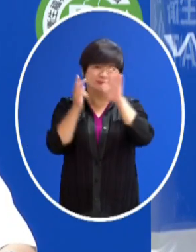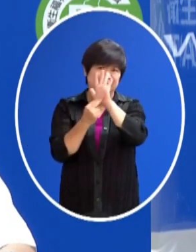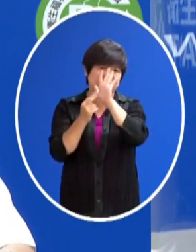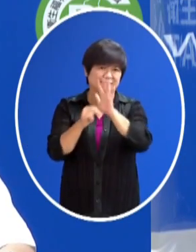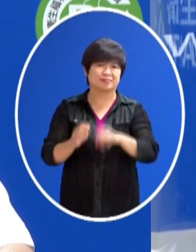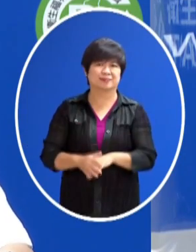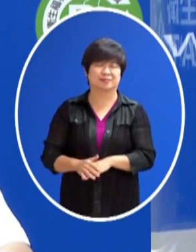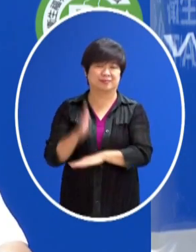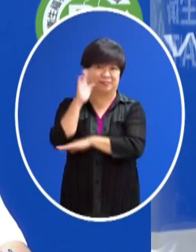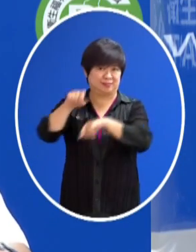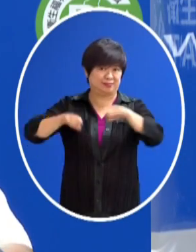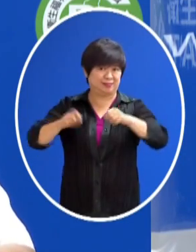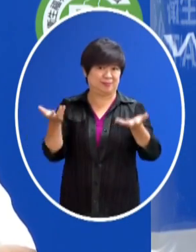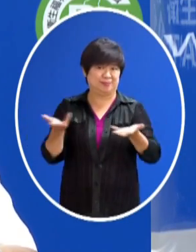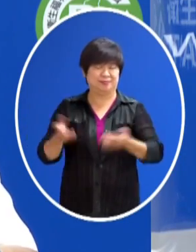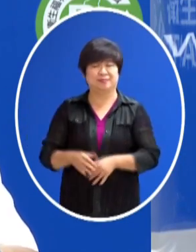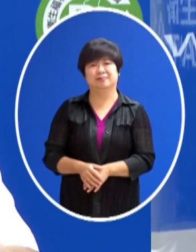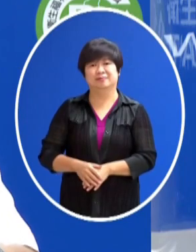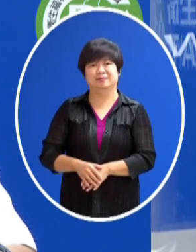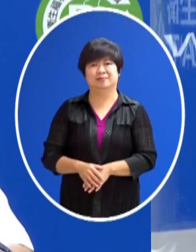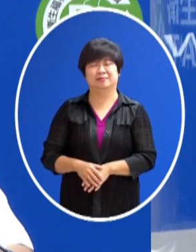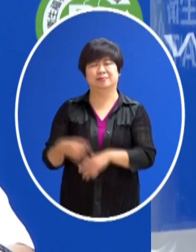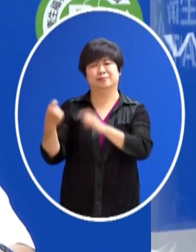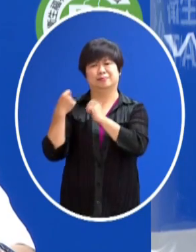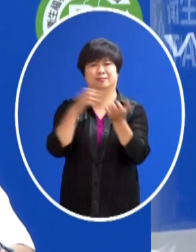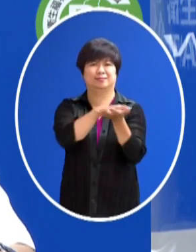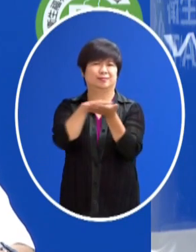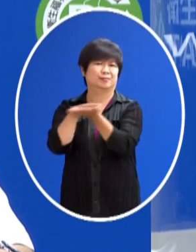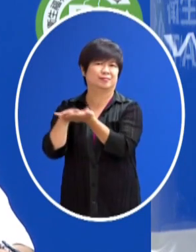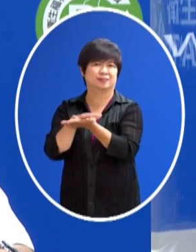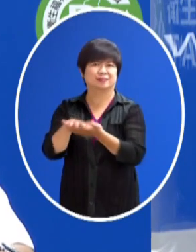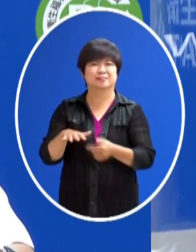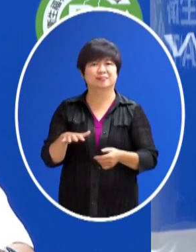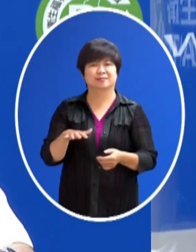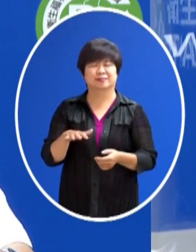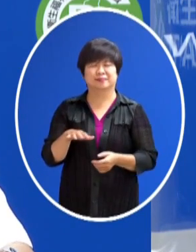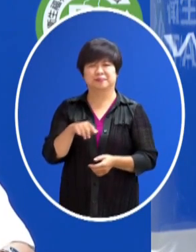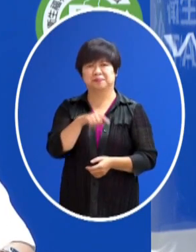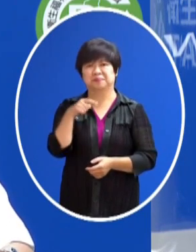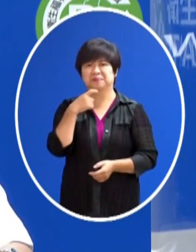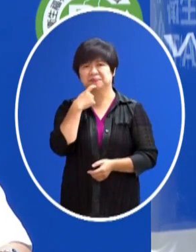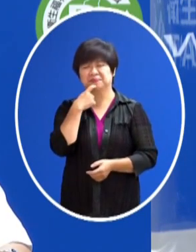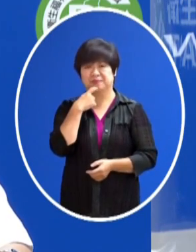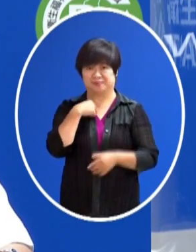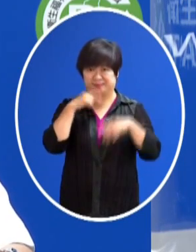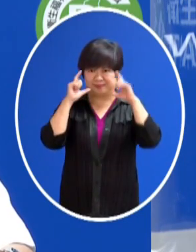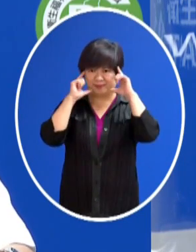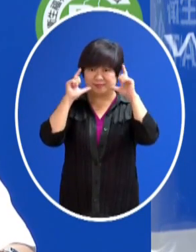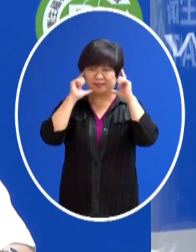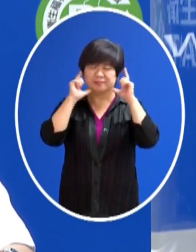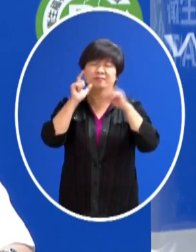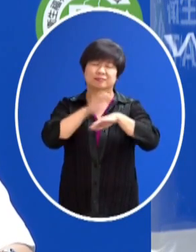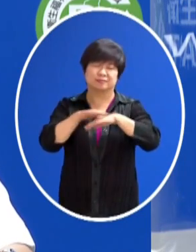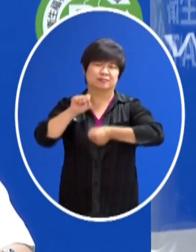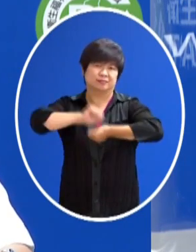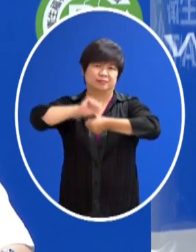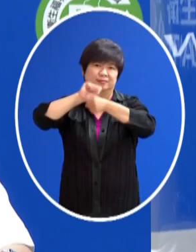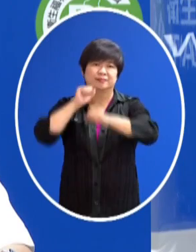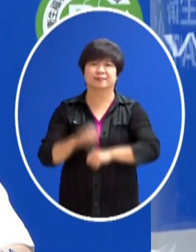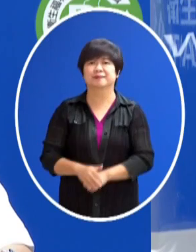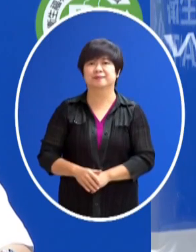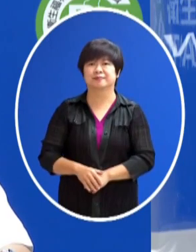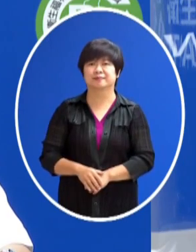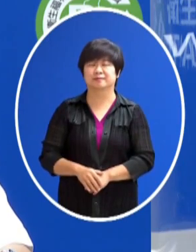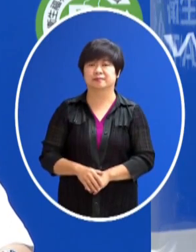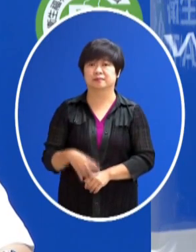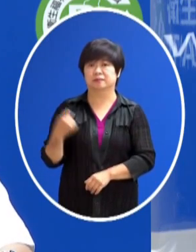华。规个台湾二十二县市，干那谁那？你彰化县，谁那？你彰化县的卫生局长这尼啊假敖，好啊！